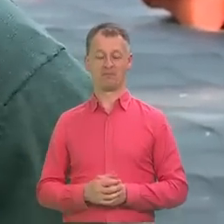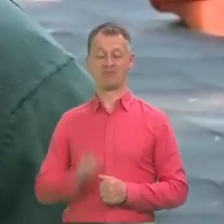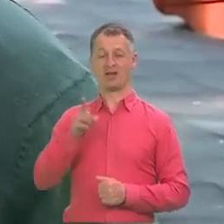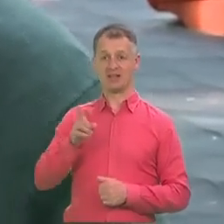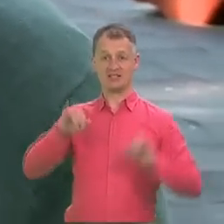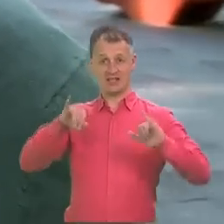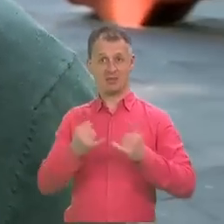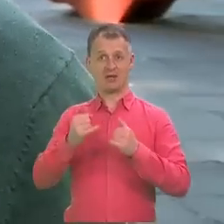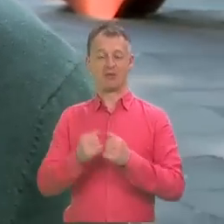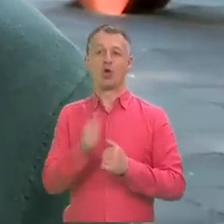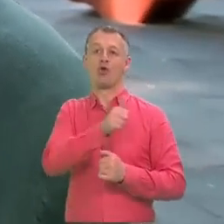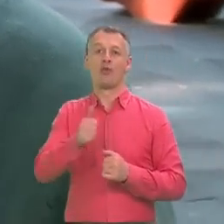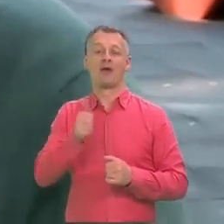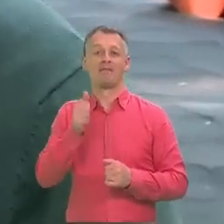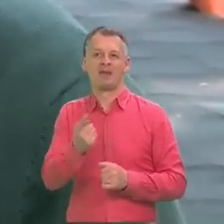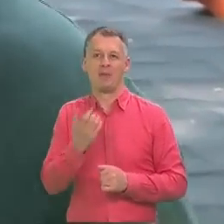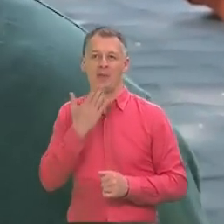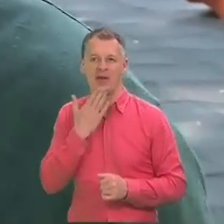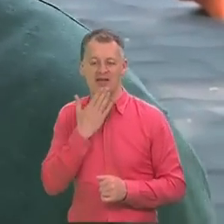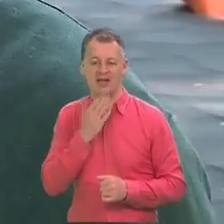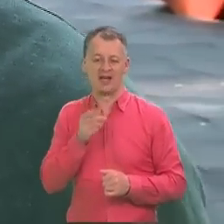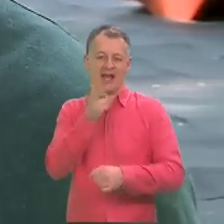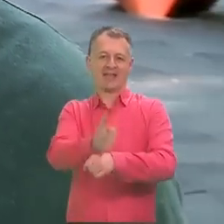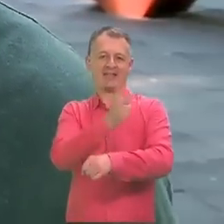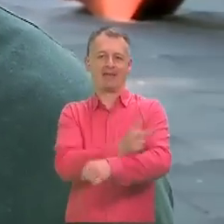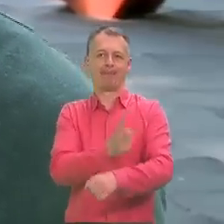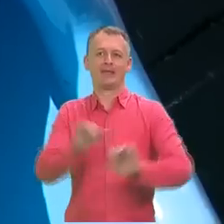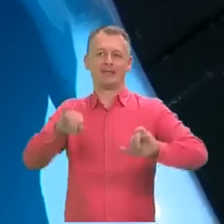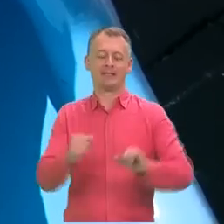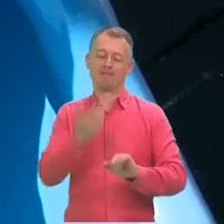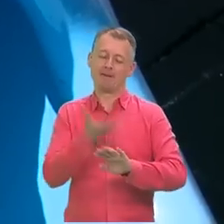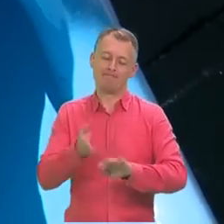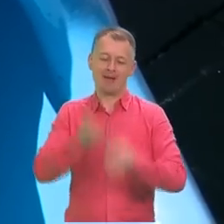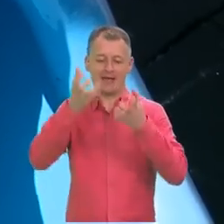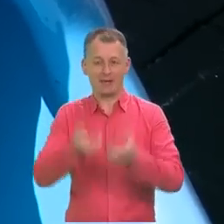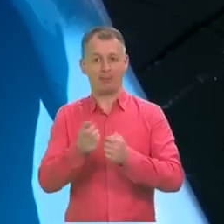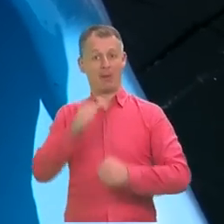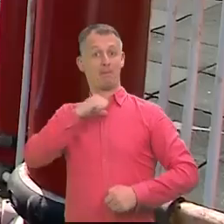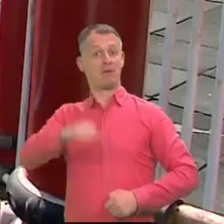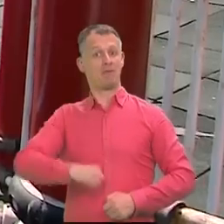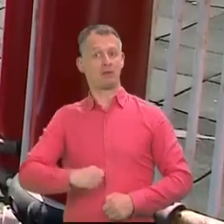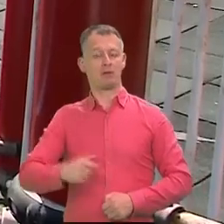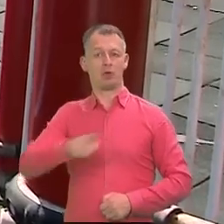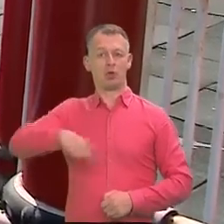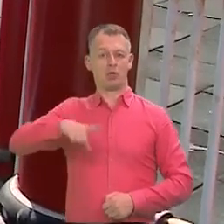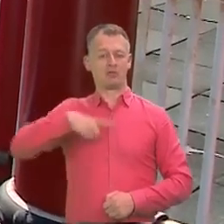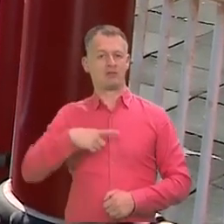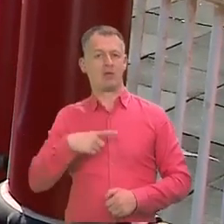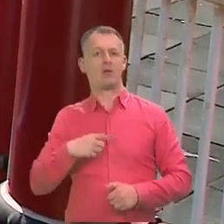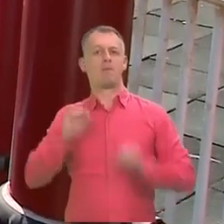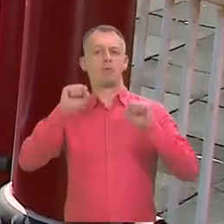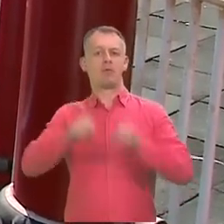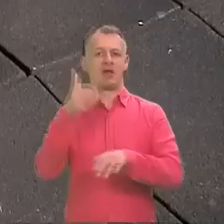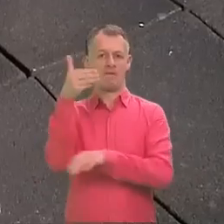se vor întâmpla, numai că, din păcate, la stat se întâmplă mai asta greu. În privat suntem acționarii unei firme